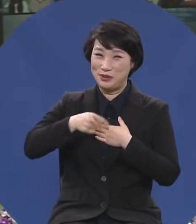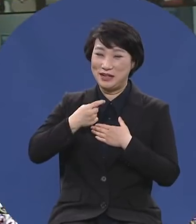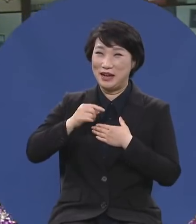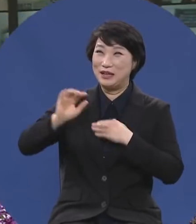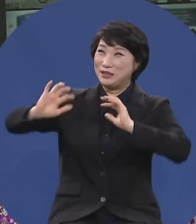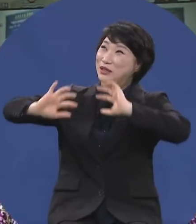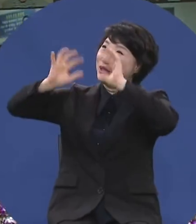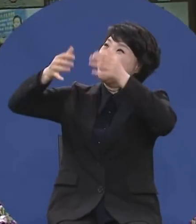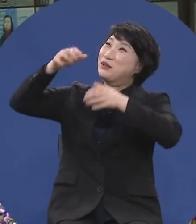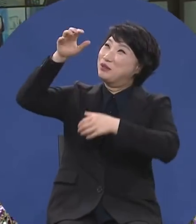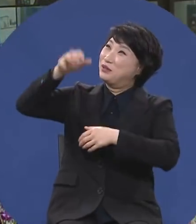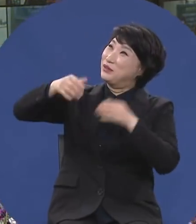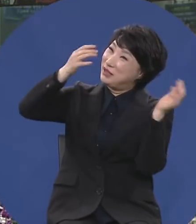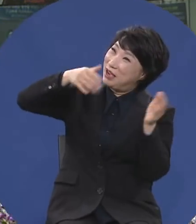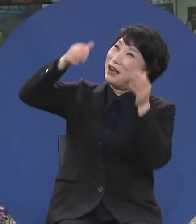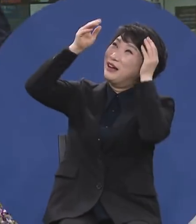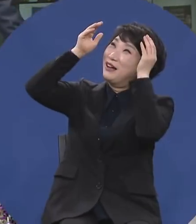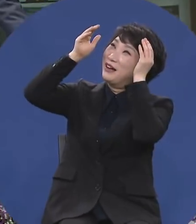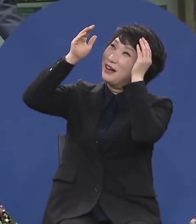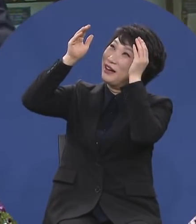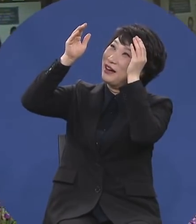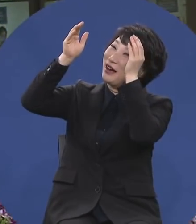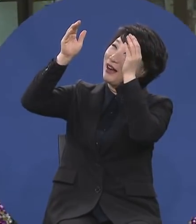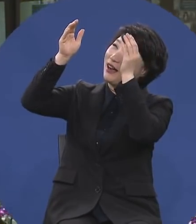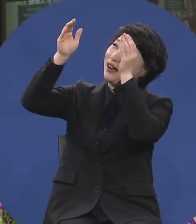천국 향하여